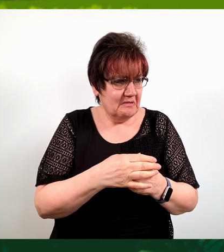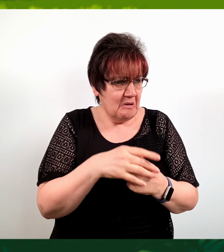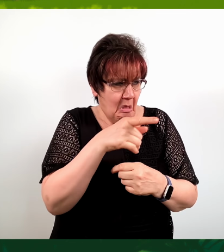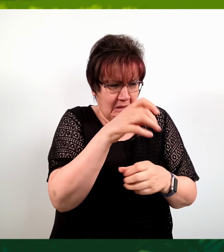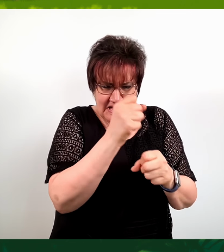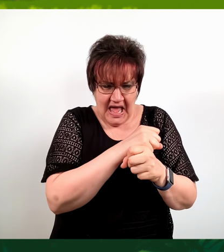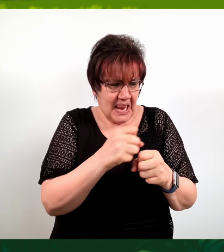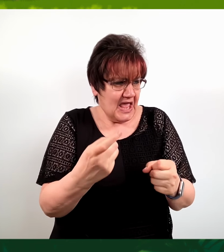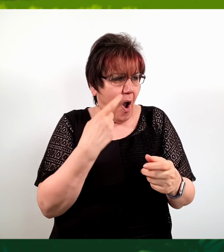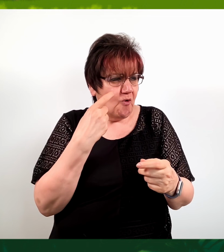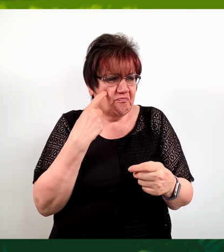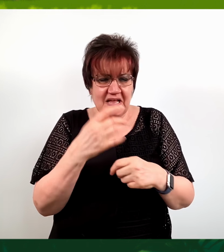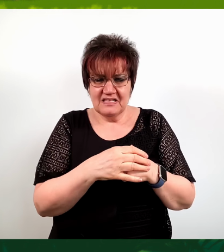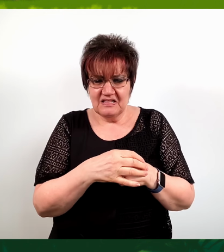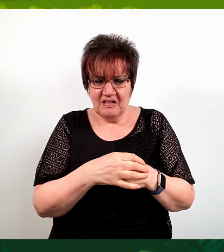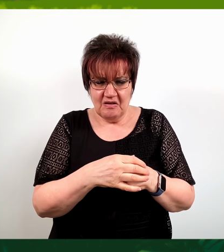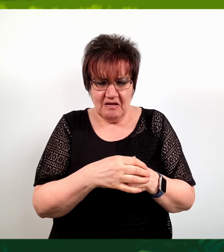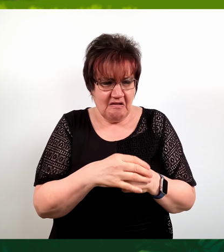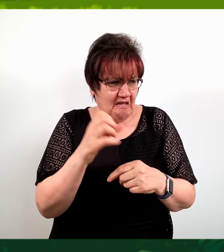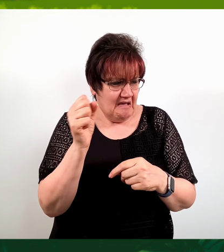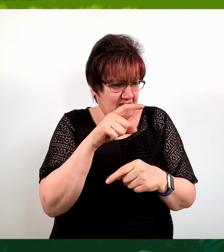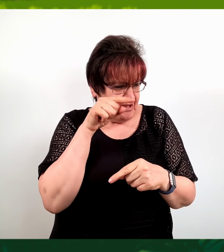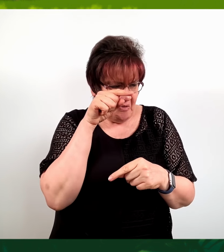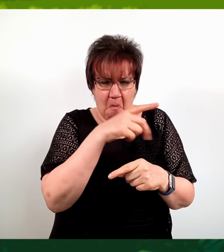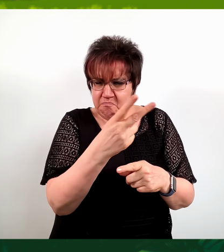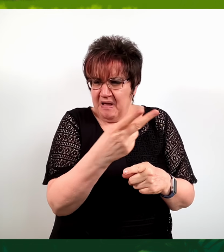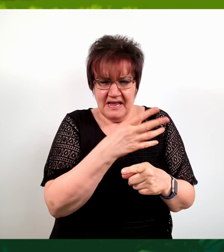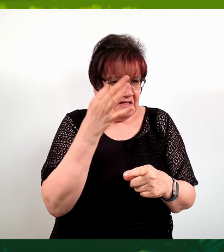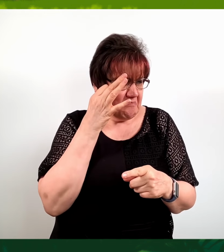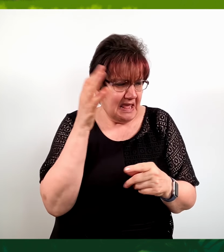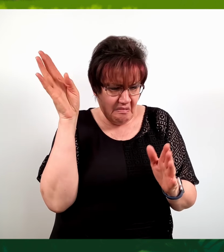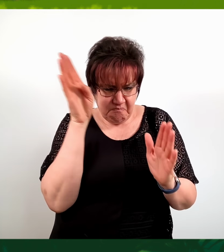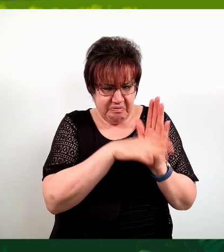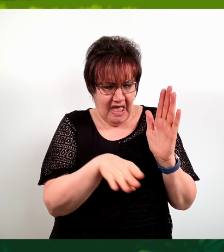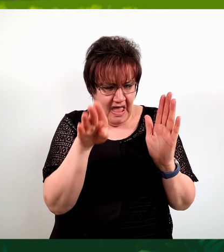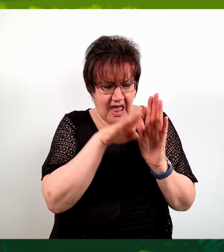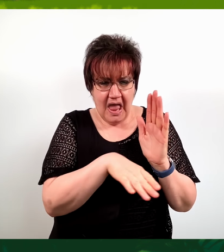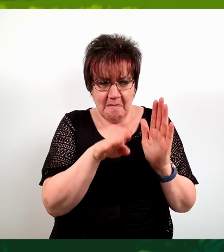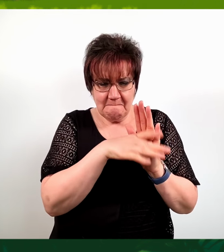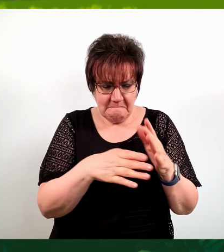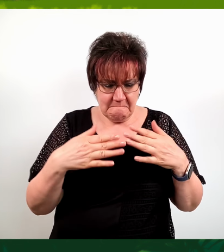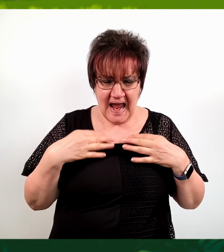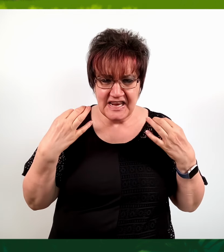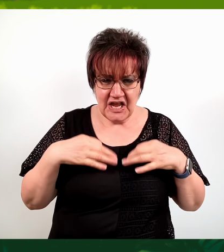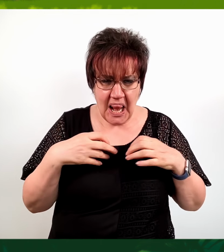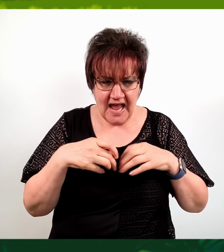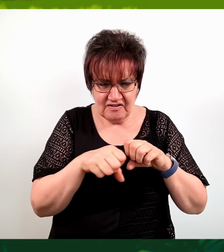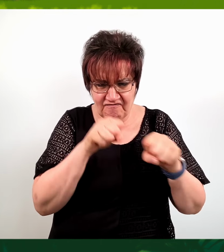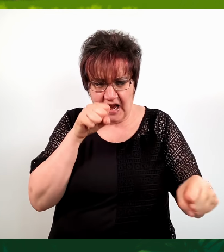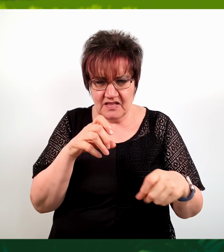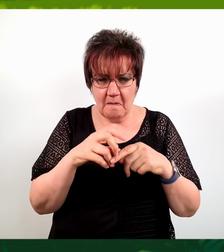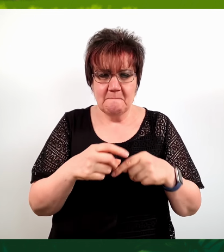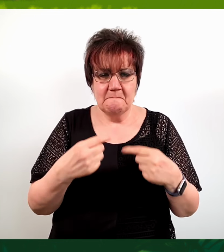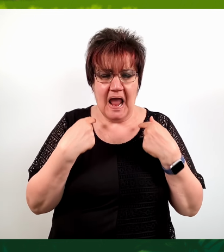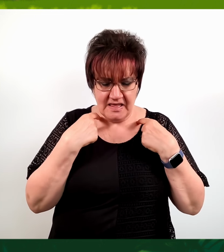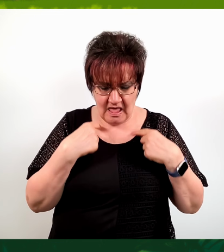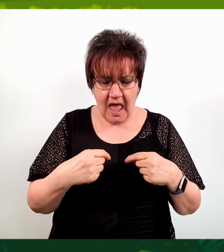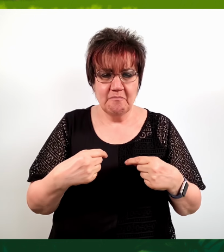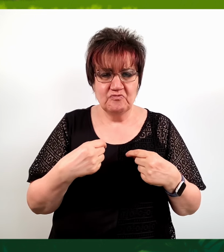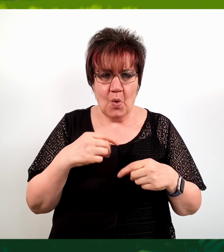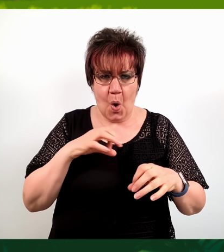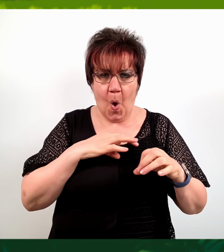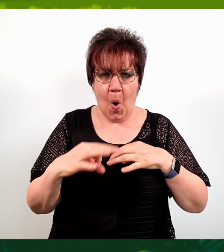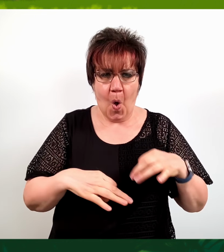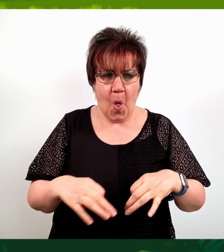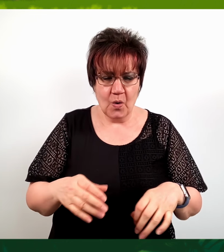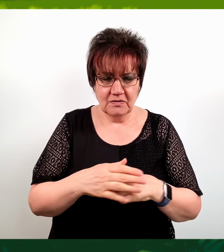ihr denn nicht aufpassen? Was seid ihr nur für ungehobelte Gören? Habt meine Kleider zerrissen und mein Hemd durchlöchert!